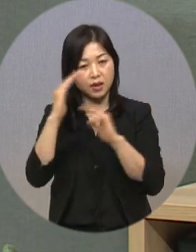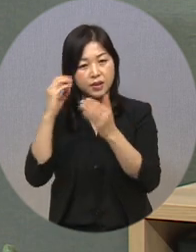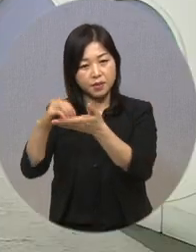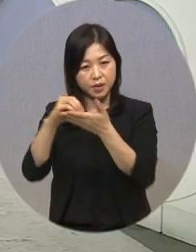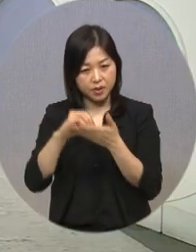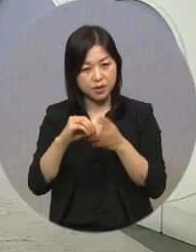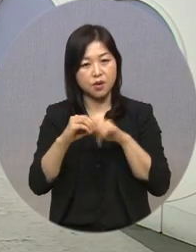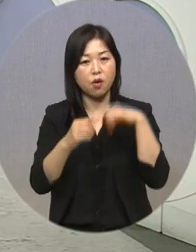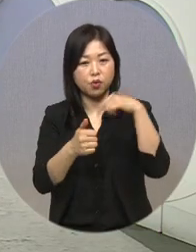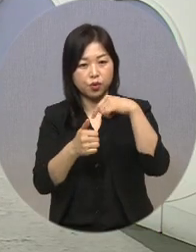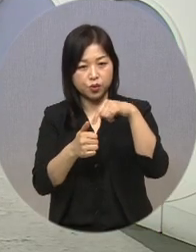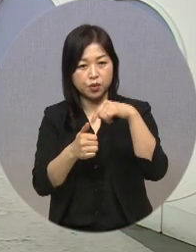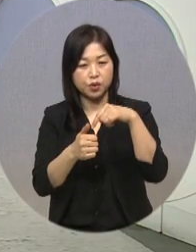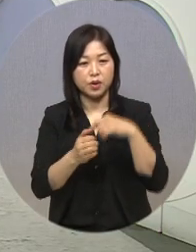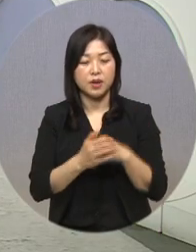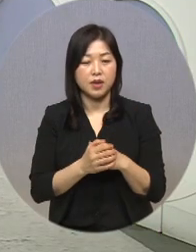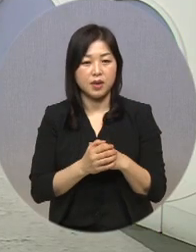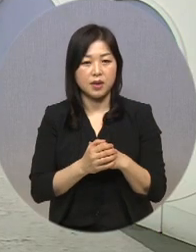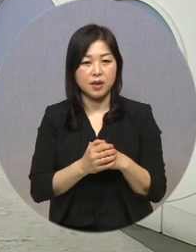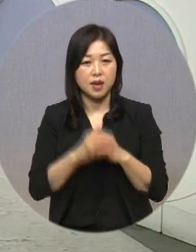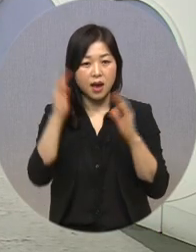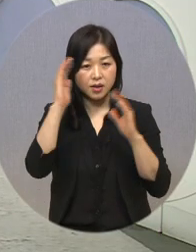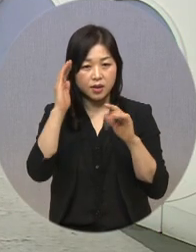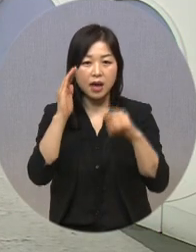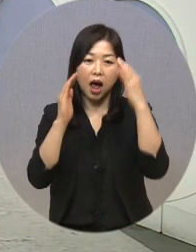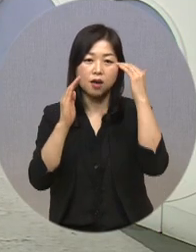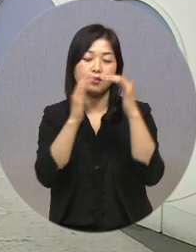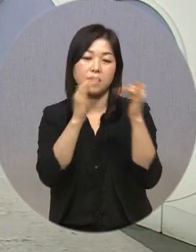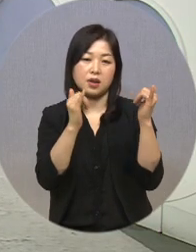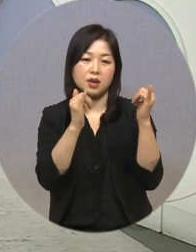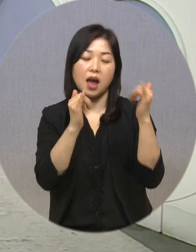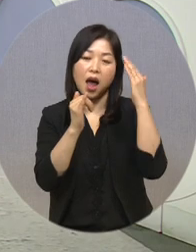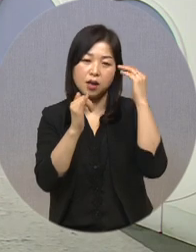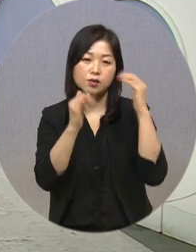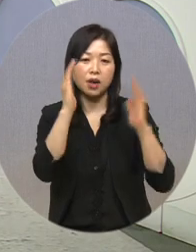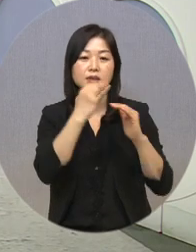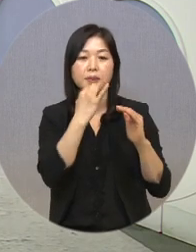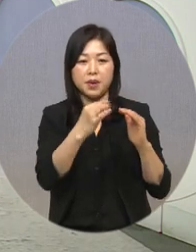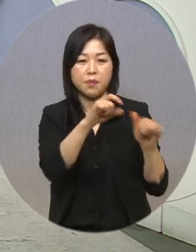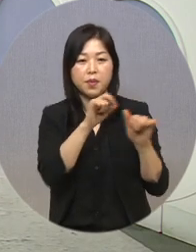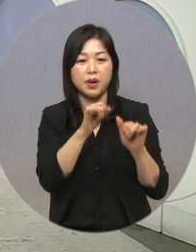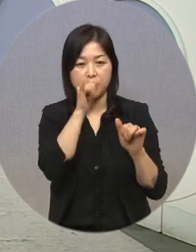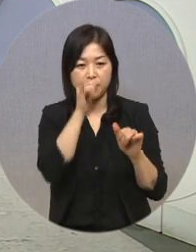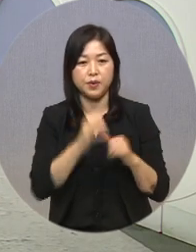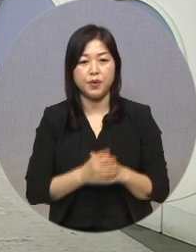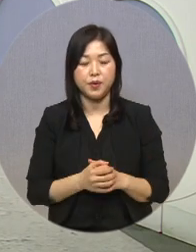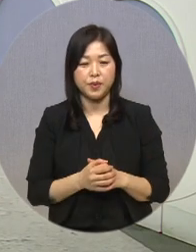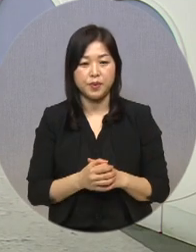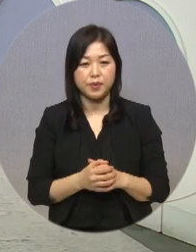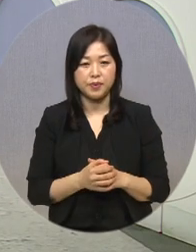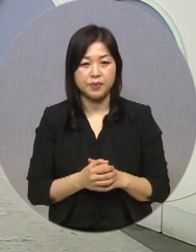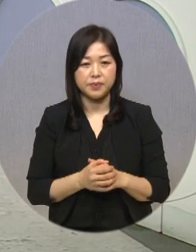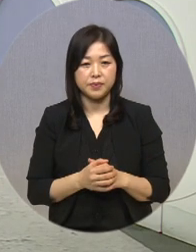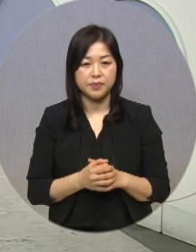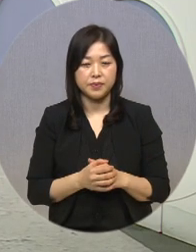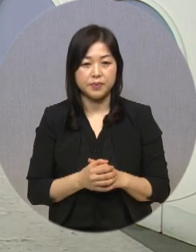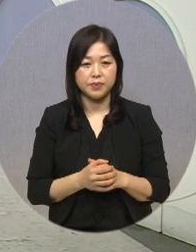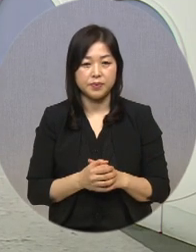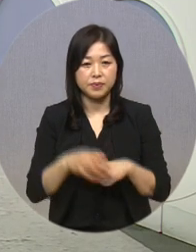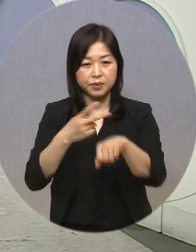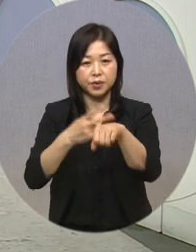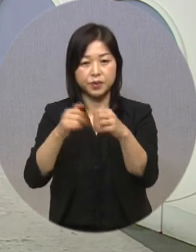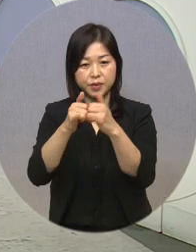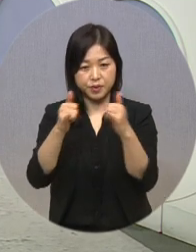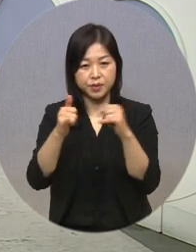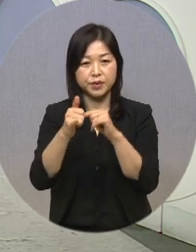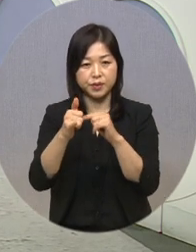교육을 입학생은 저 학생만 한국 학생만 하고 아 한국 학생 예 아, 교수를 지도자 예 어. 강의만